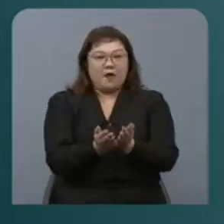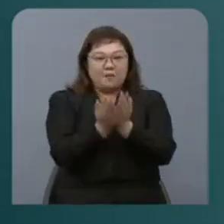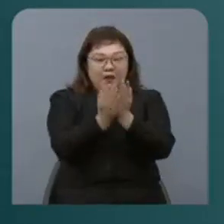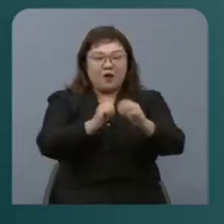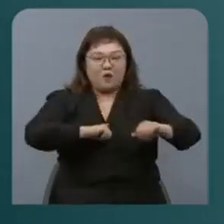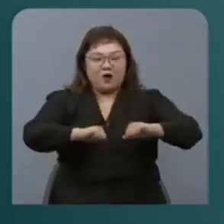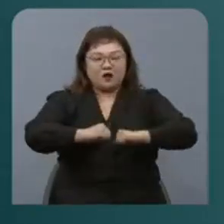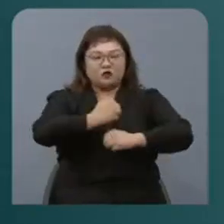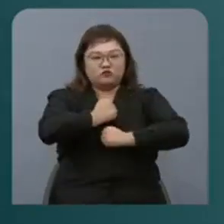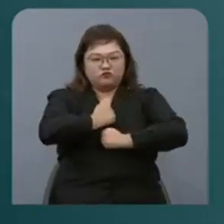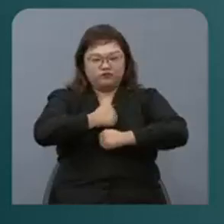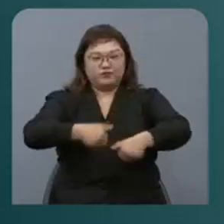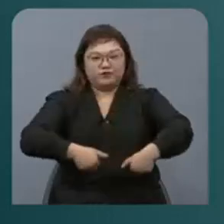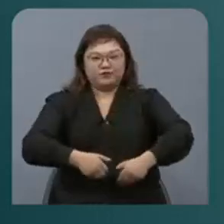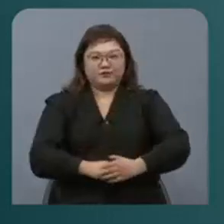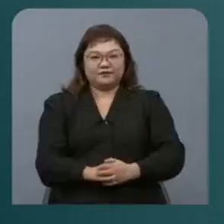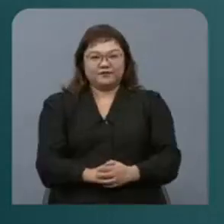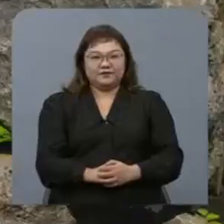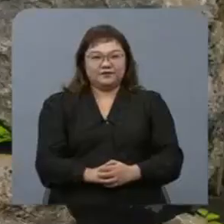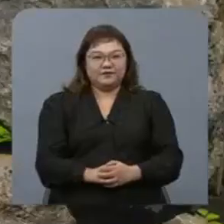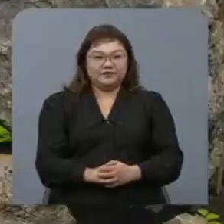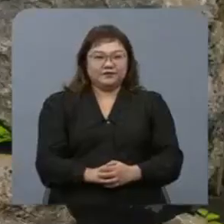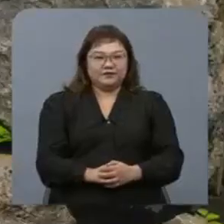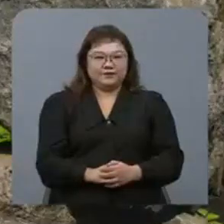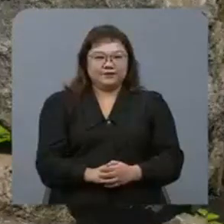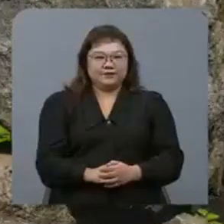안전사고에 유의하시기 바랍니다